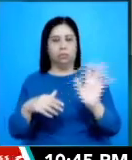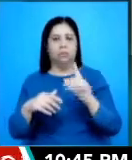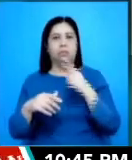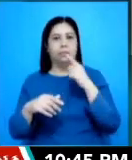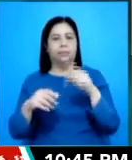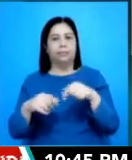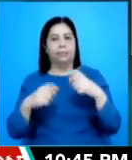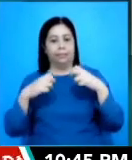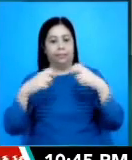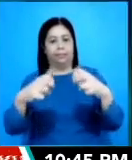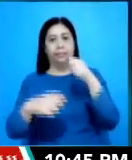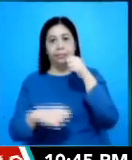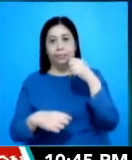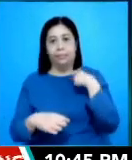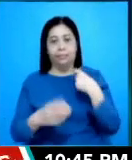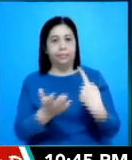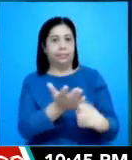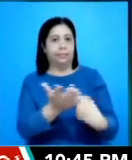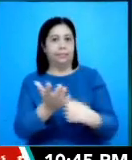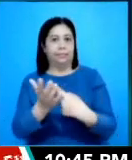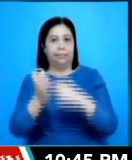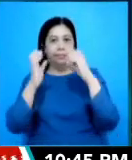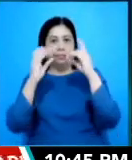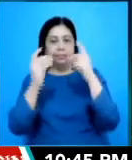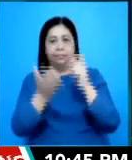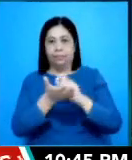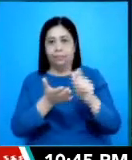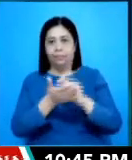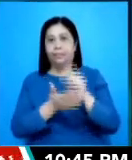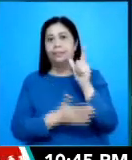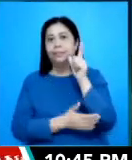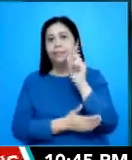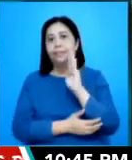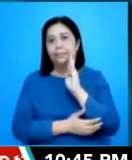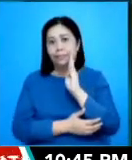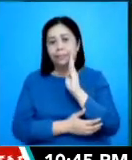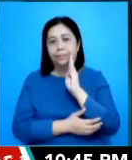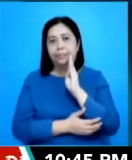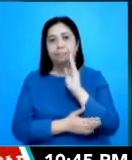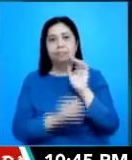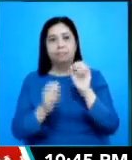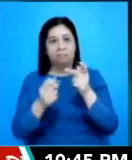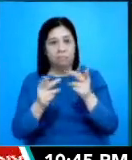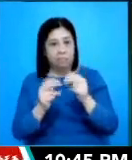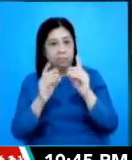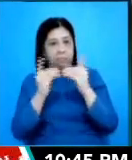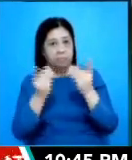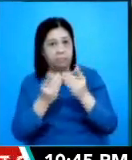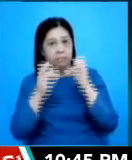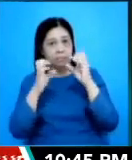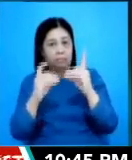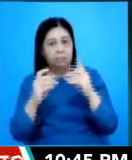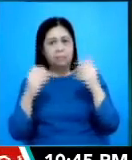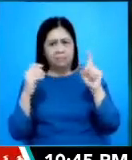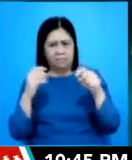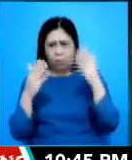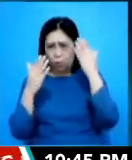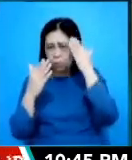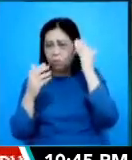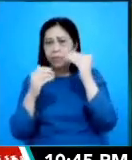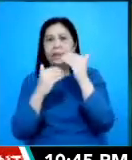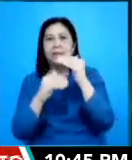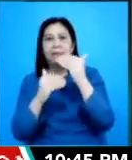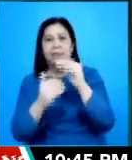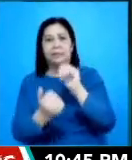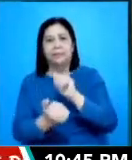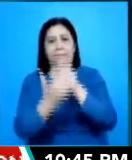kagabi tinalakay ni Education Secretary Leonor Briones ang posisyon ng DepEd na magkaroon na ng limited face-to-face